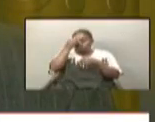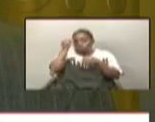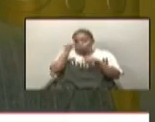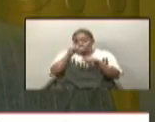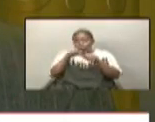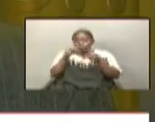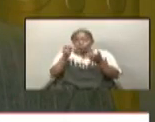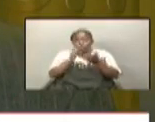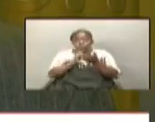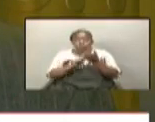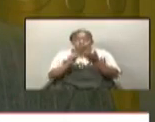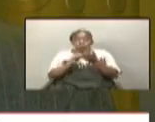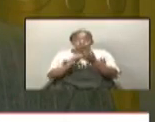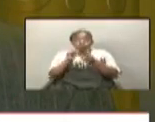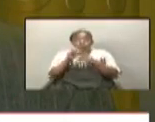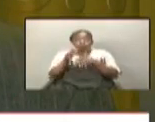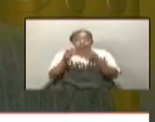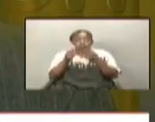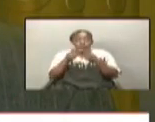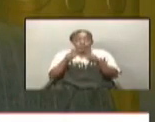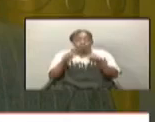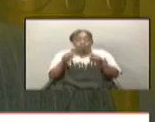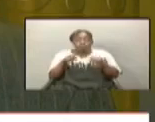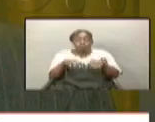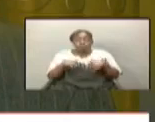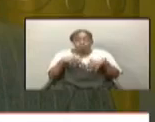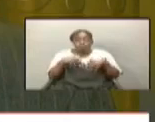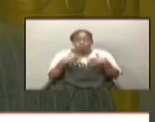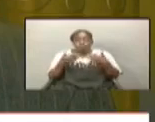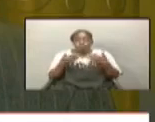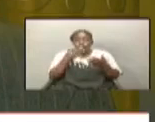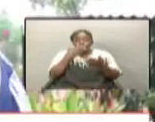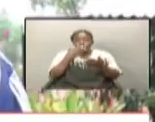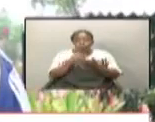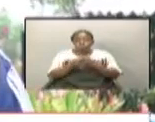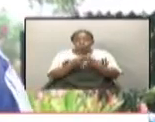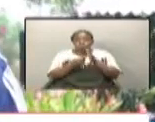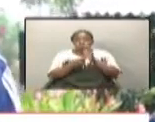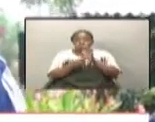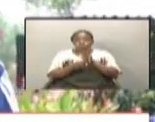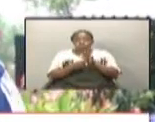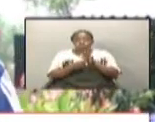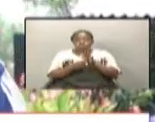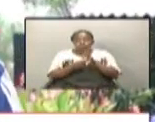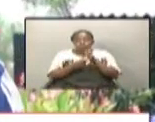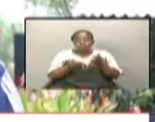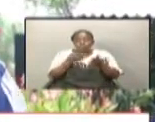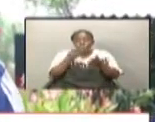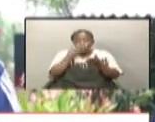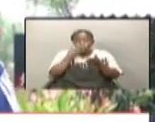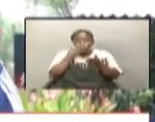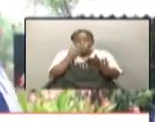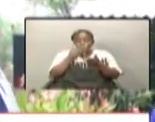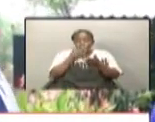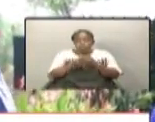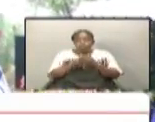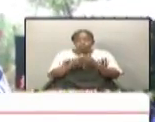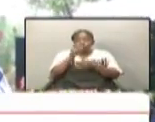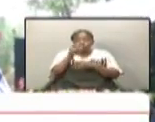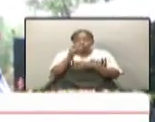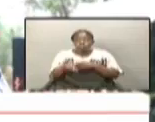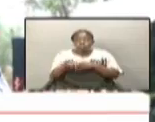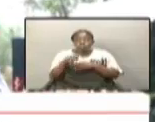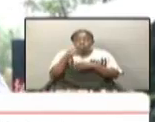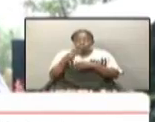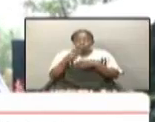kumuli okwandika kwe okwenja olo wesanyo kirabadde chokulabirako abadde muntu alina essanyu ku